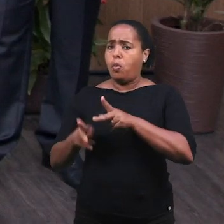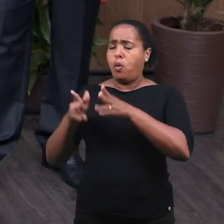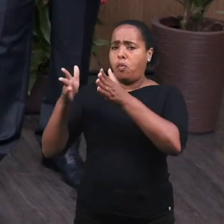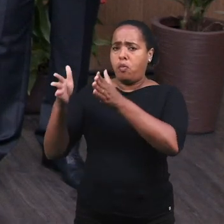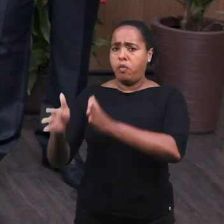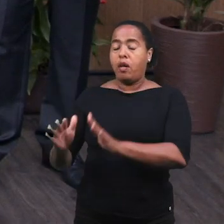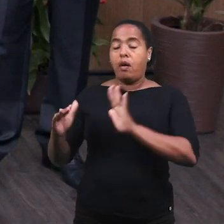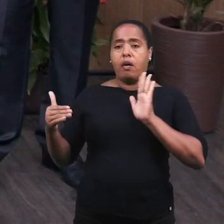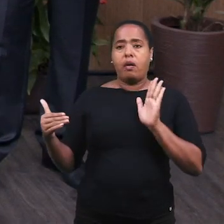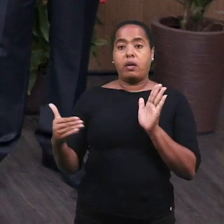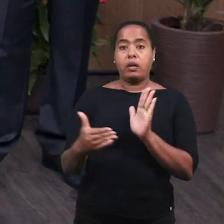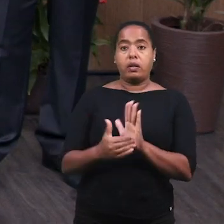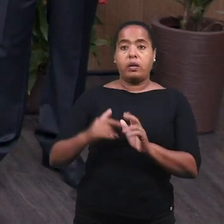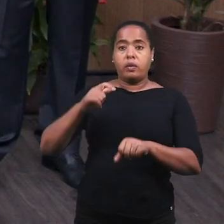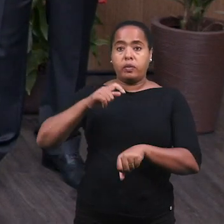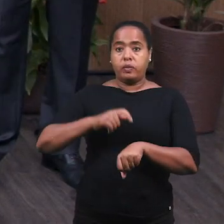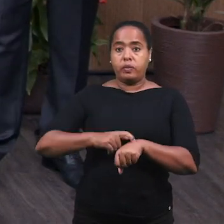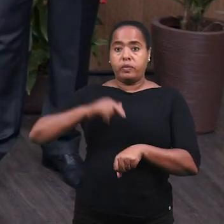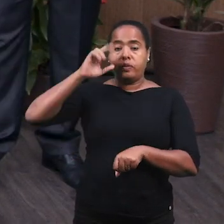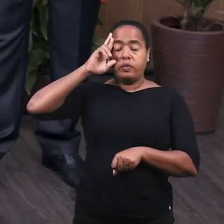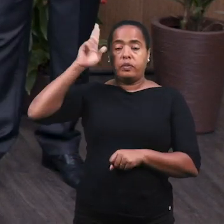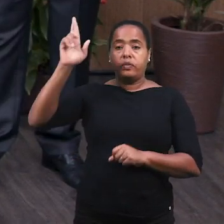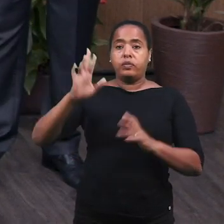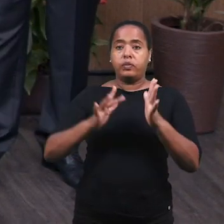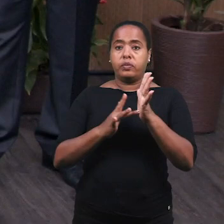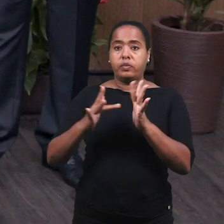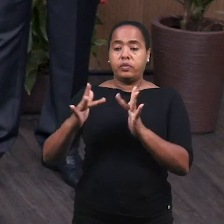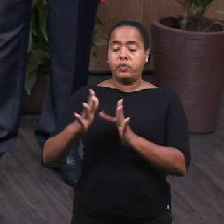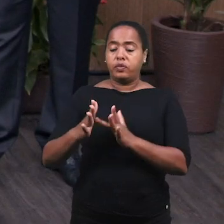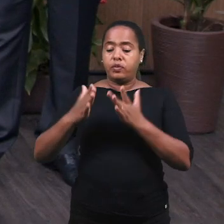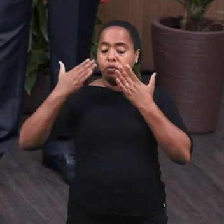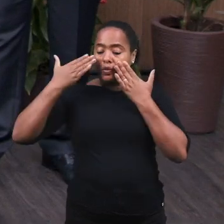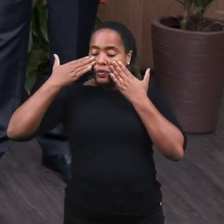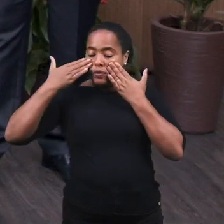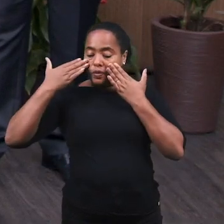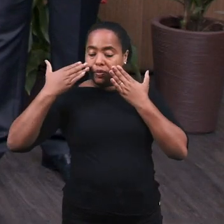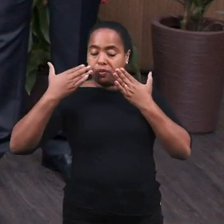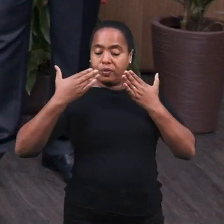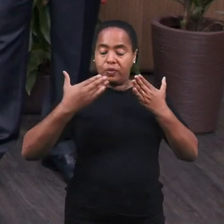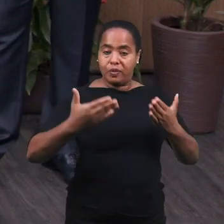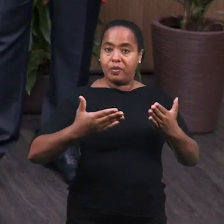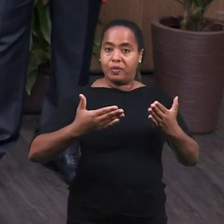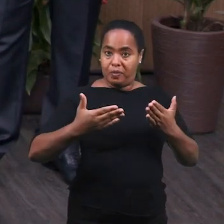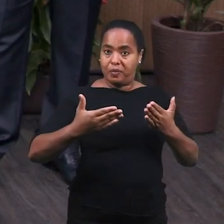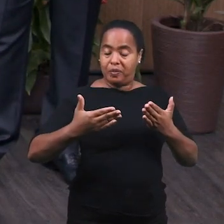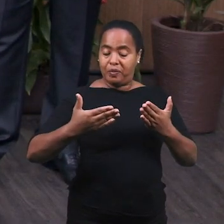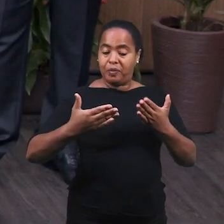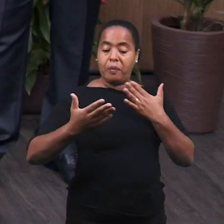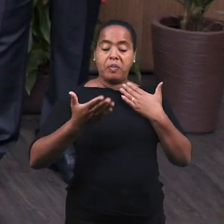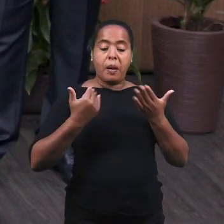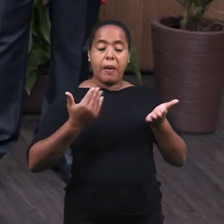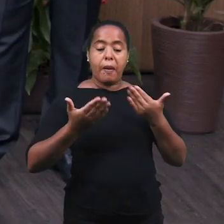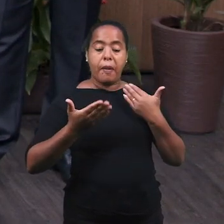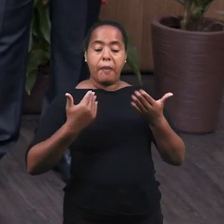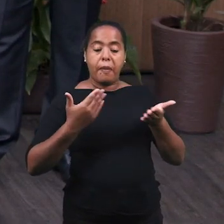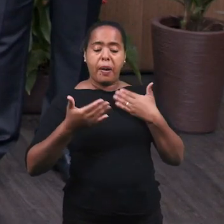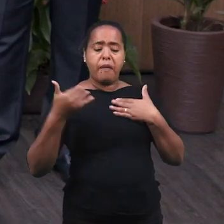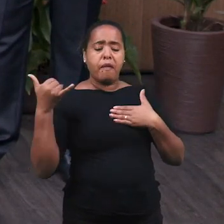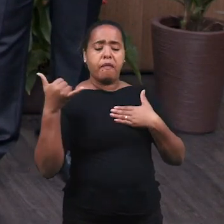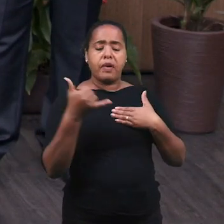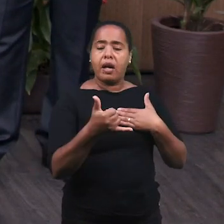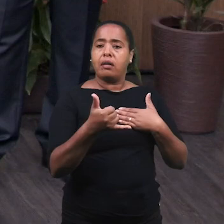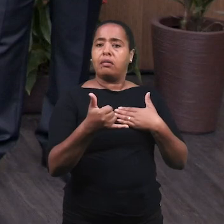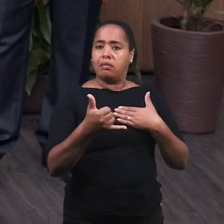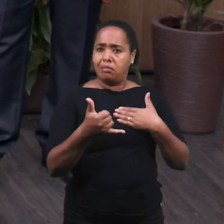жизни апостола Павла, который был преследователем церкви до момента, когда Иисус открылся ему.